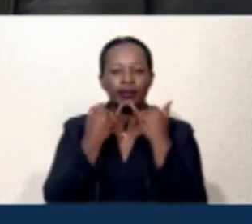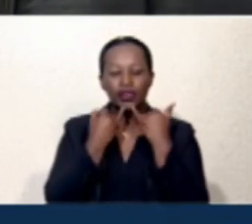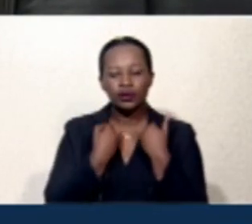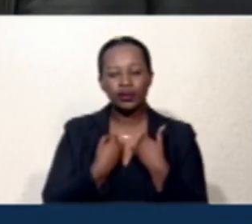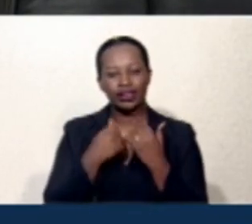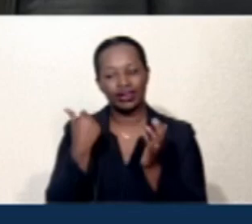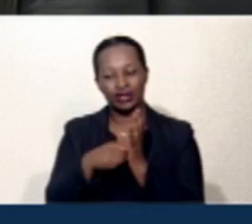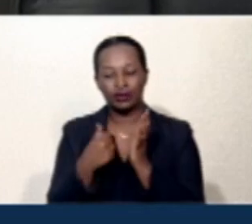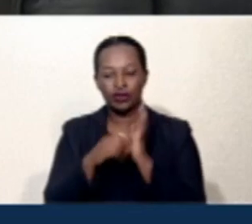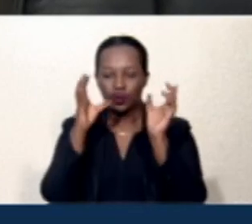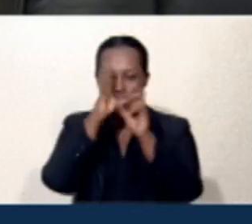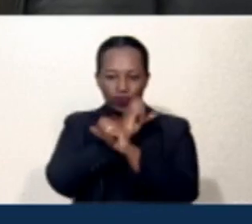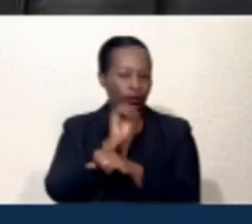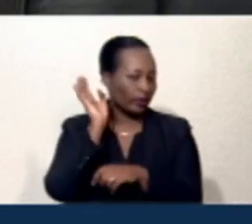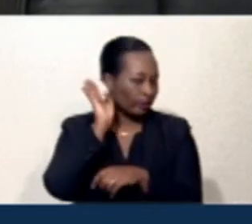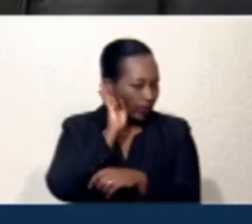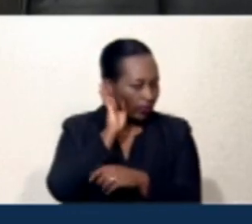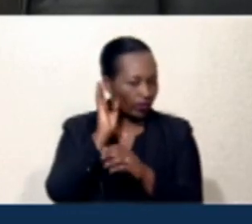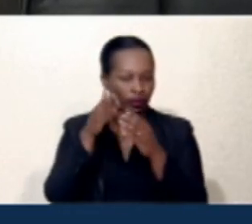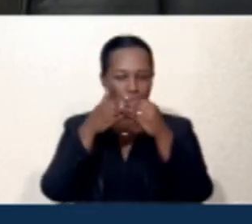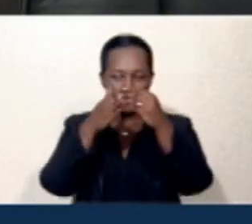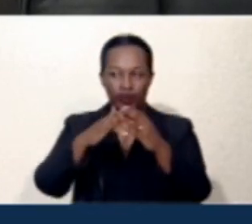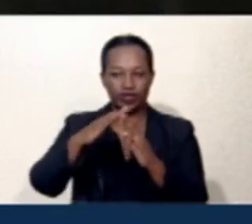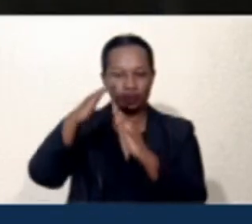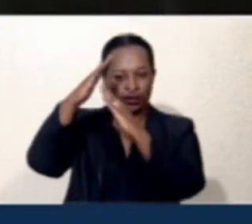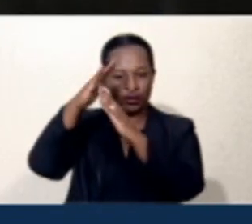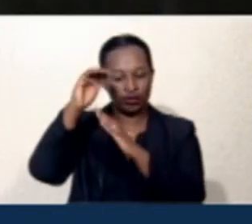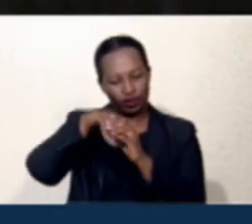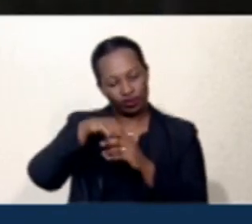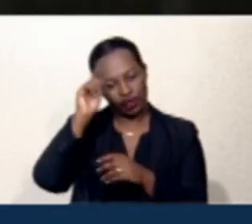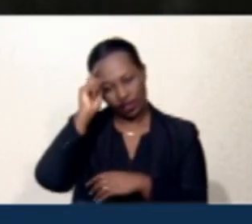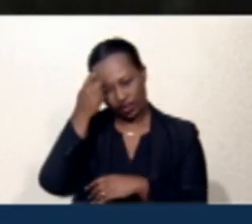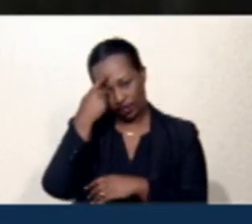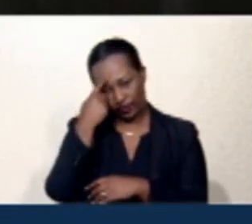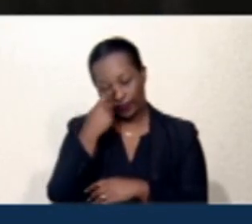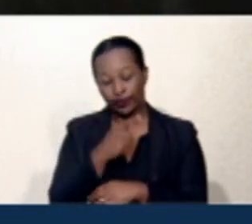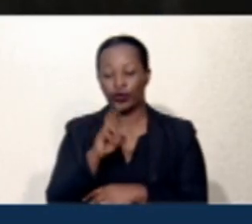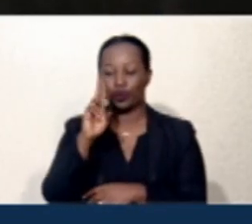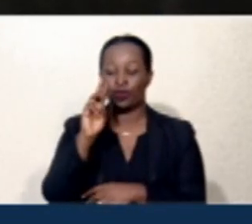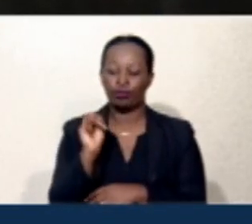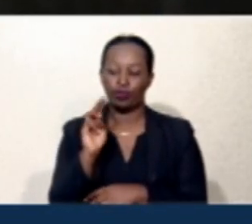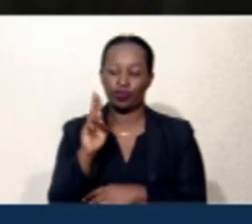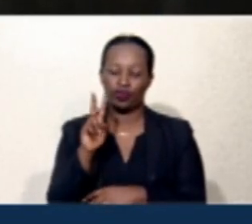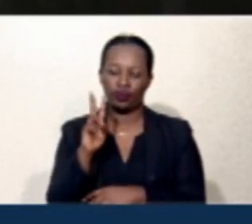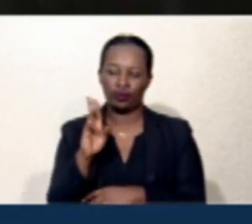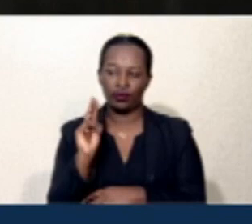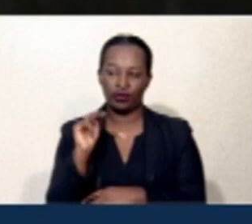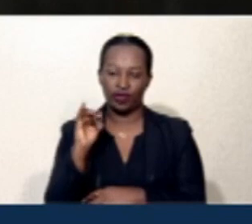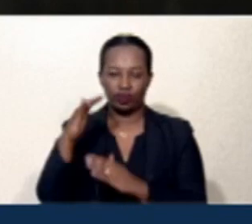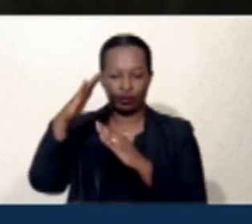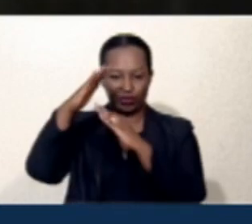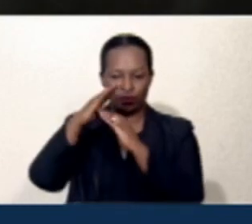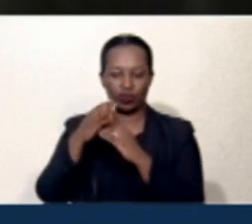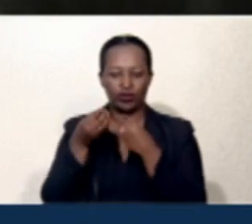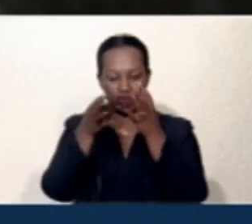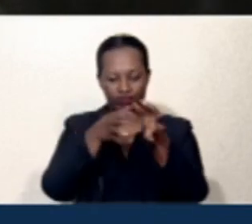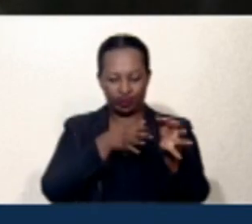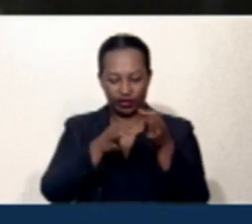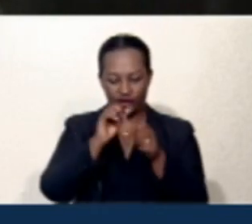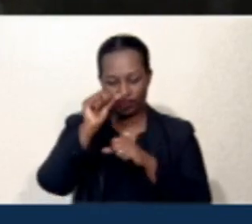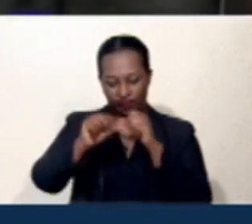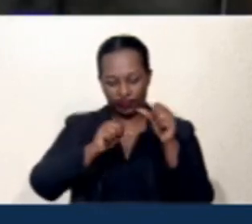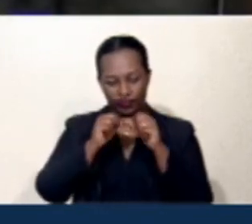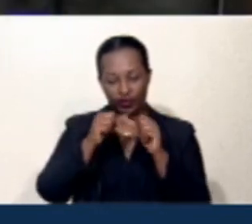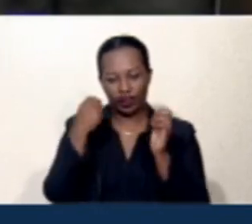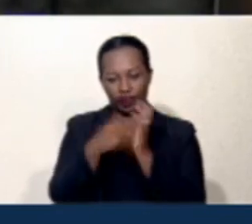byo kutabona amakuru mu bayobozi bakuru bo muri leta. Umuvunyi mukuru Nirere Madeleine yatanze ibisobanuro ku bibazo abagize inteko ishinga